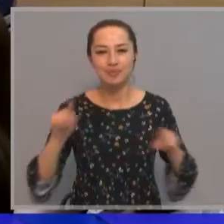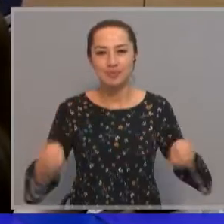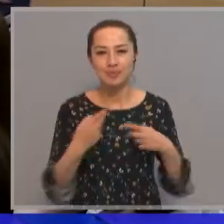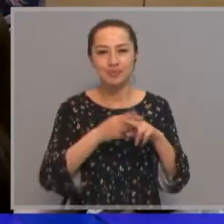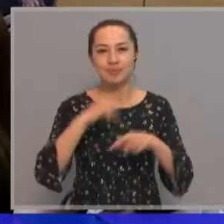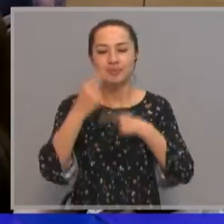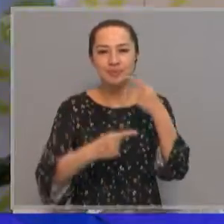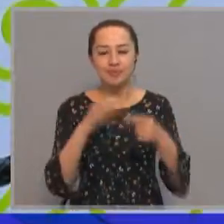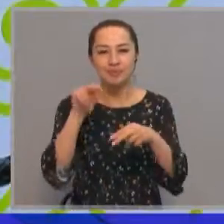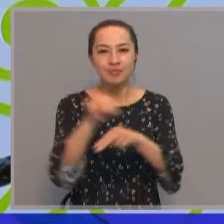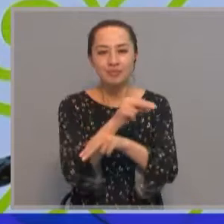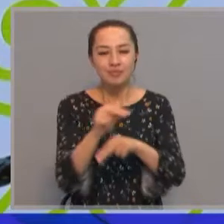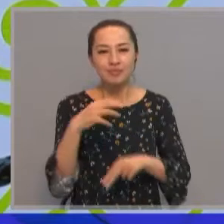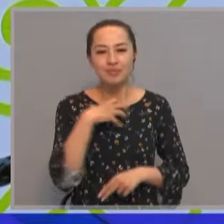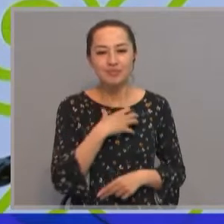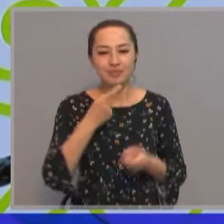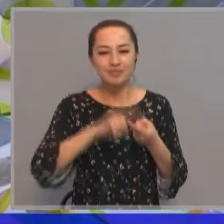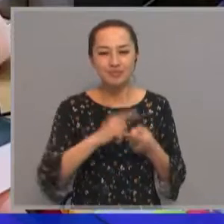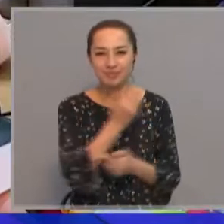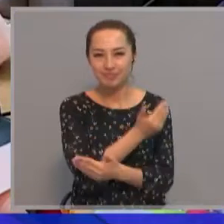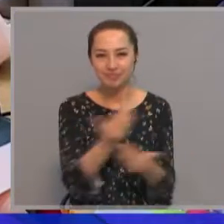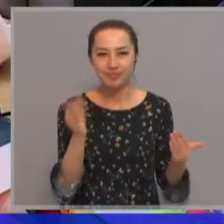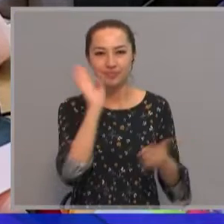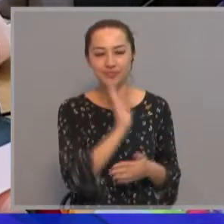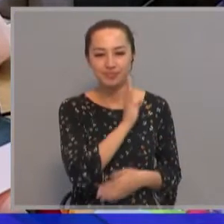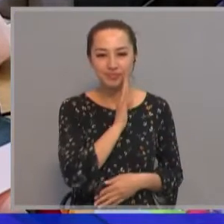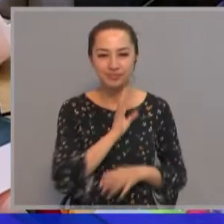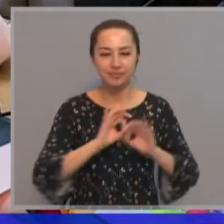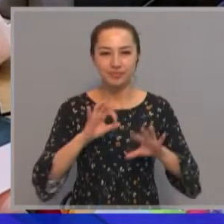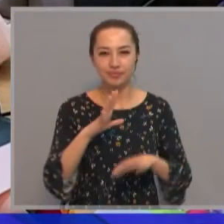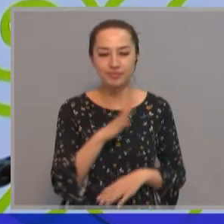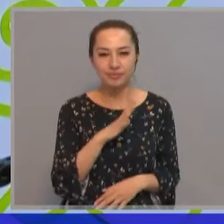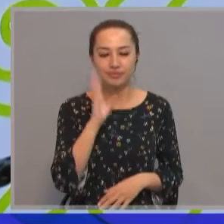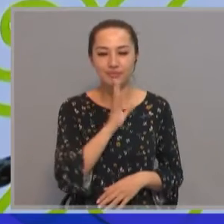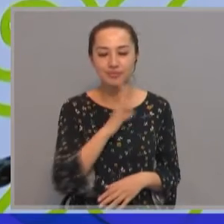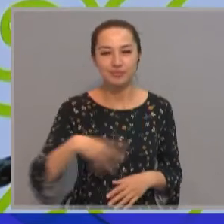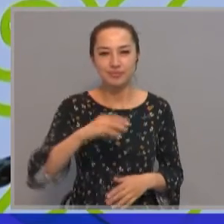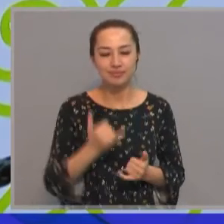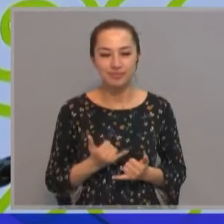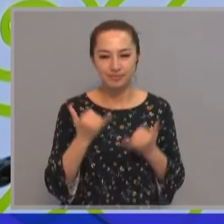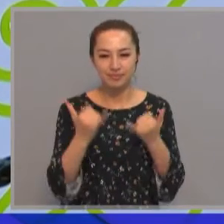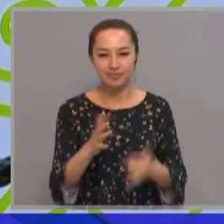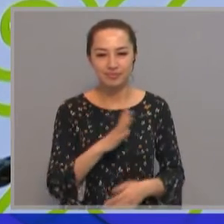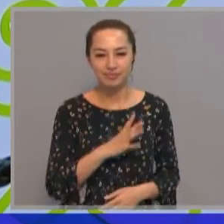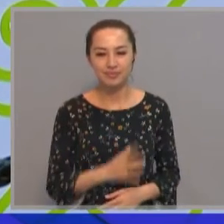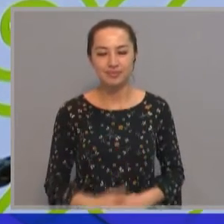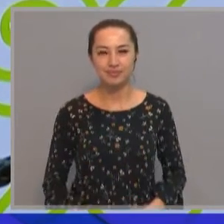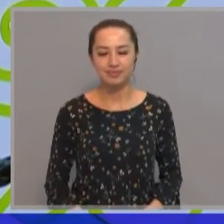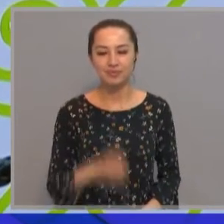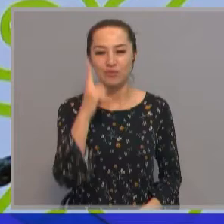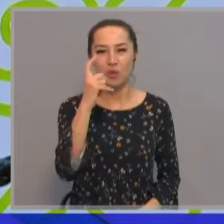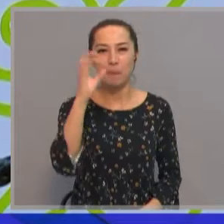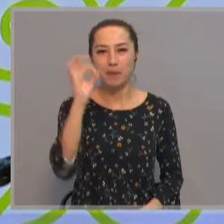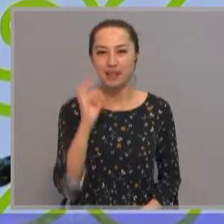ұрпақ тәрбиелеу ісіндегі көрегенділіктеріңізге байланысты екенін айтқан өңір басшысы аналарға құрмет көрсетті. 100%